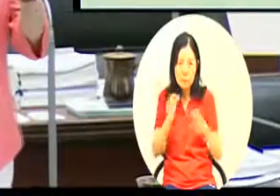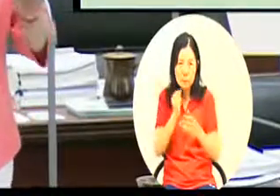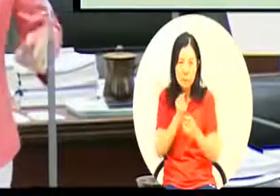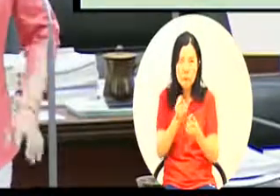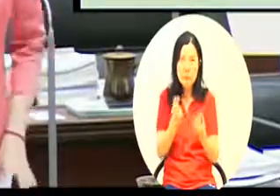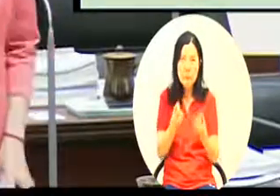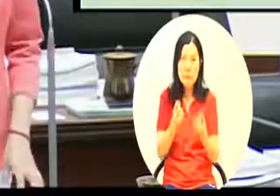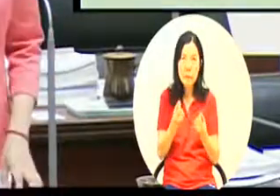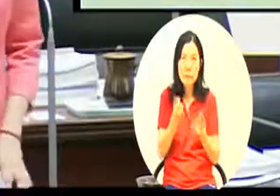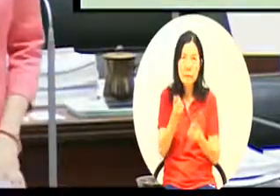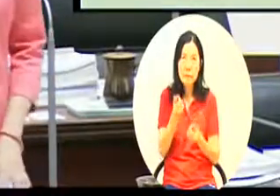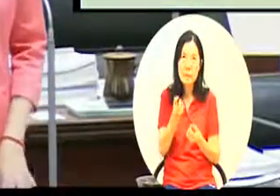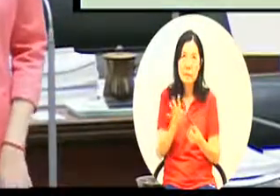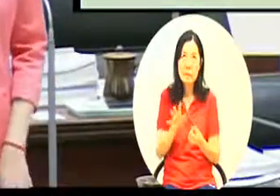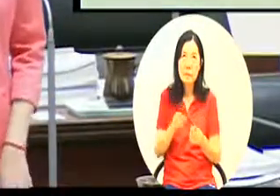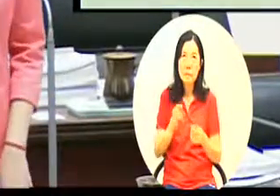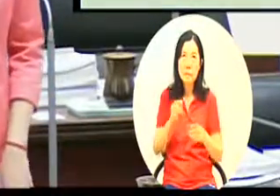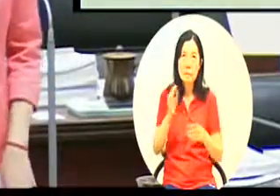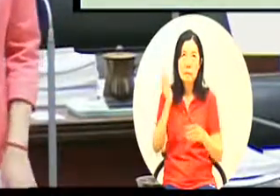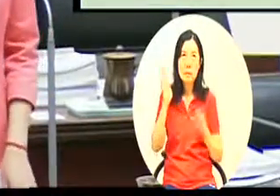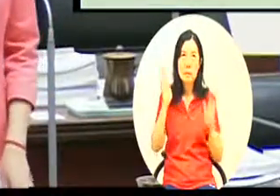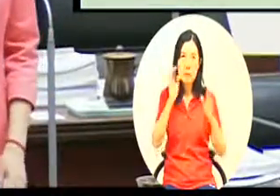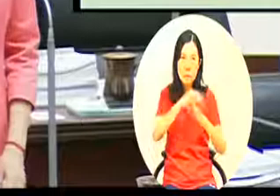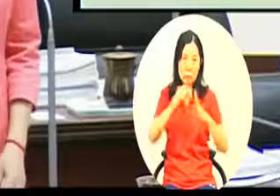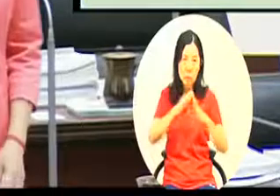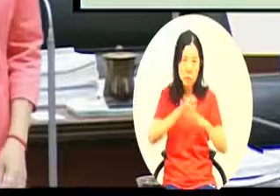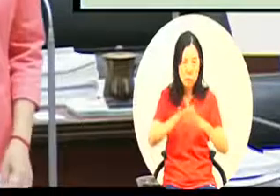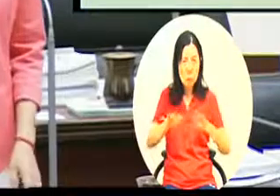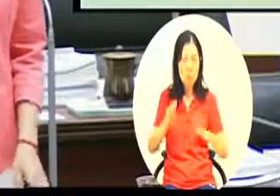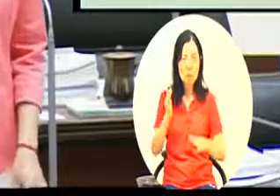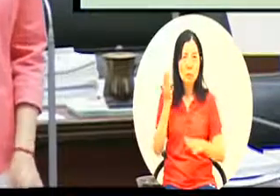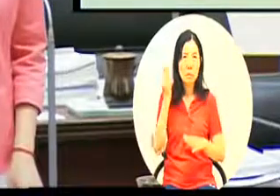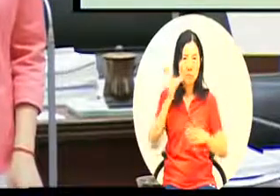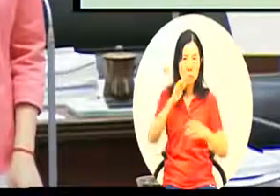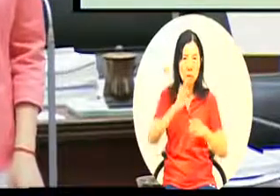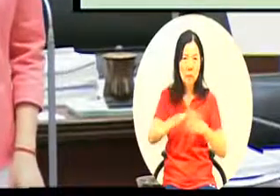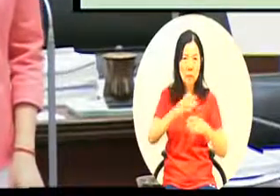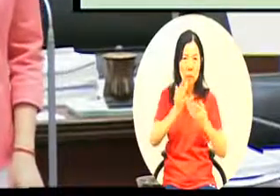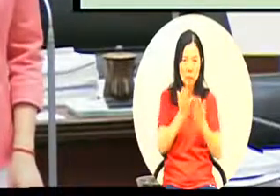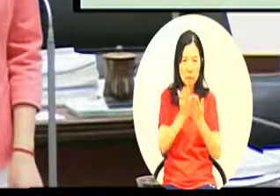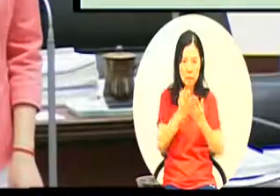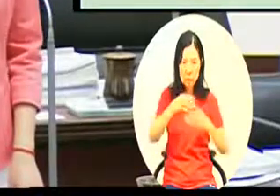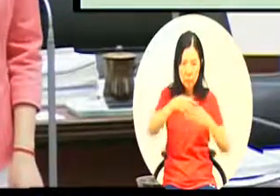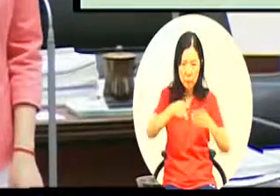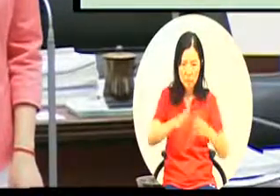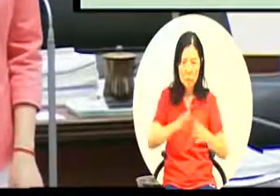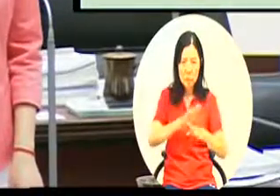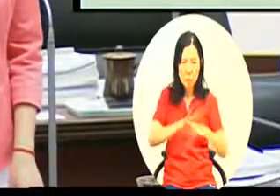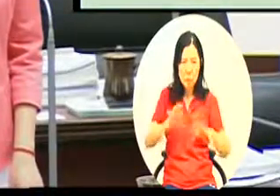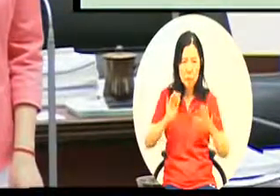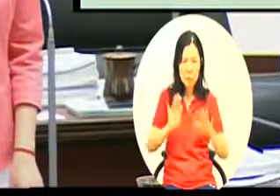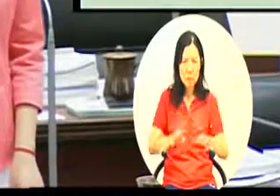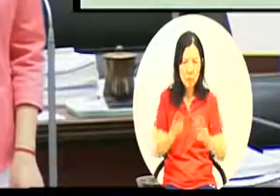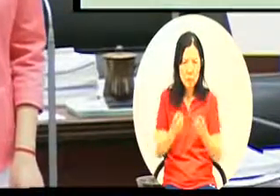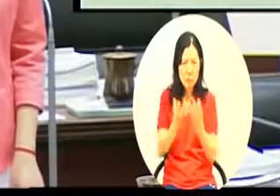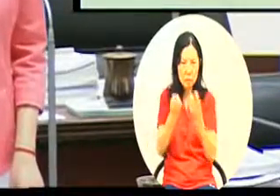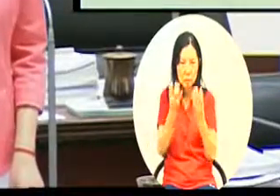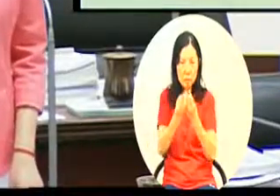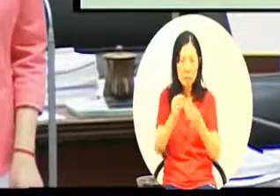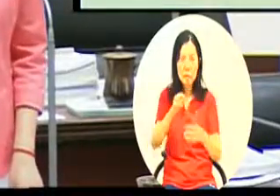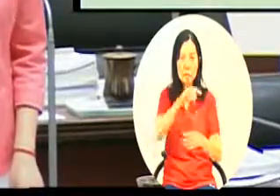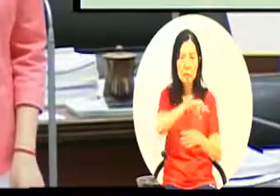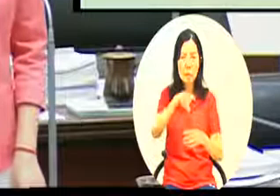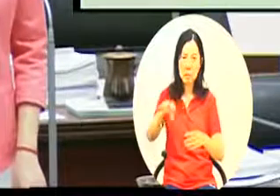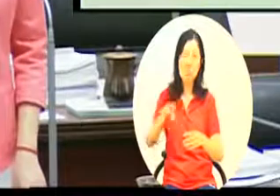现在以前认为学校是安全的，以前认为呢补习班是安全的，但是最近的事情呢，都一直发生在这个